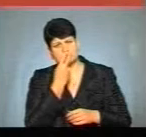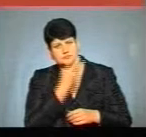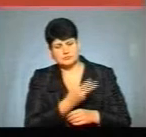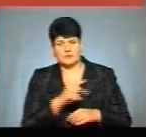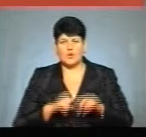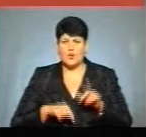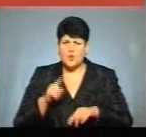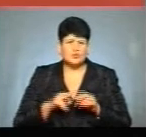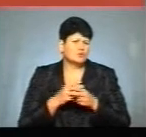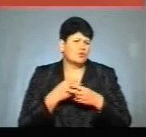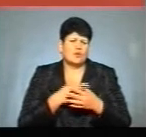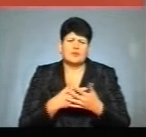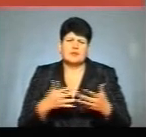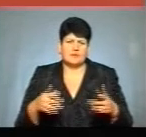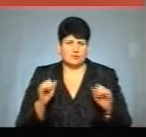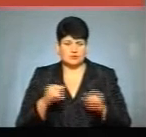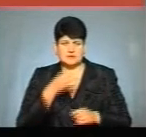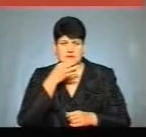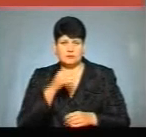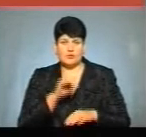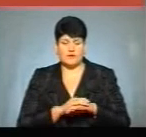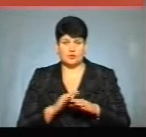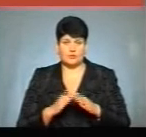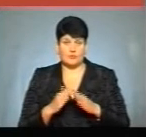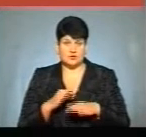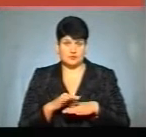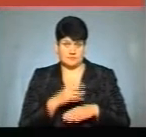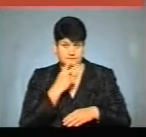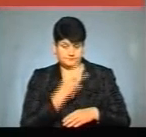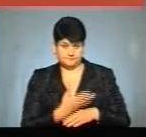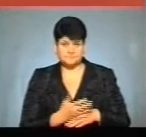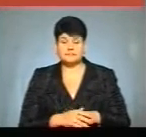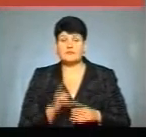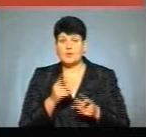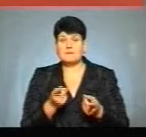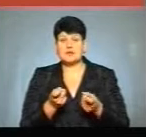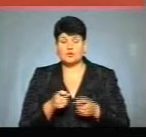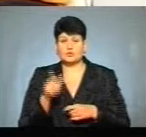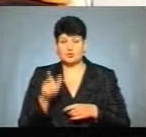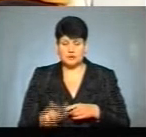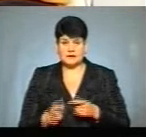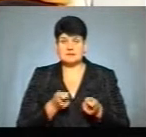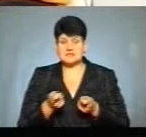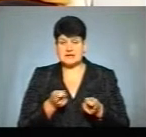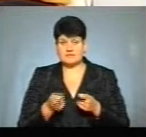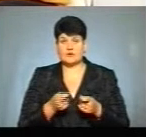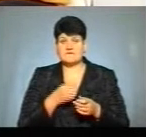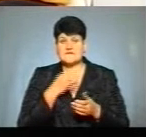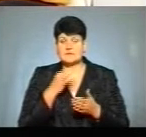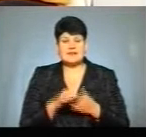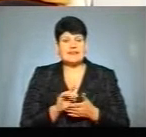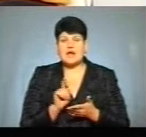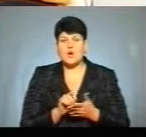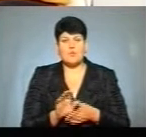родичі, хто-небудь може повідомити про факт домашнього насильства. Для того, щоб притягнути особу до адміністративної відповідальності за вчинення домашнього насильства, не